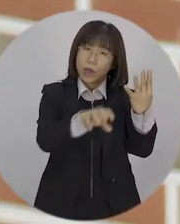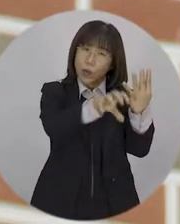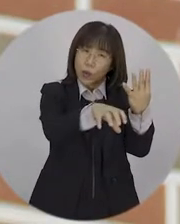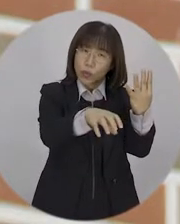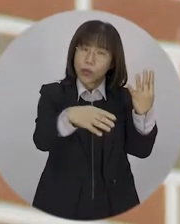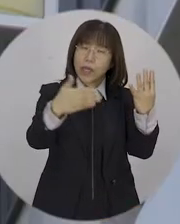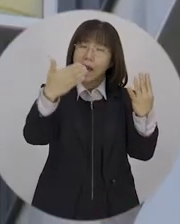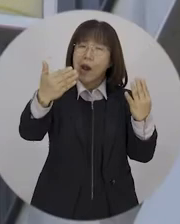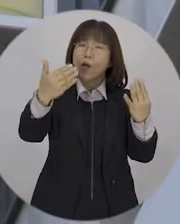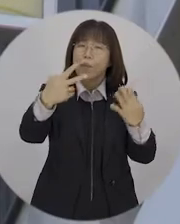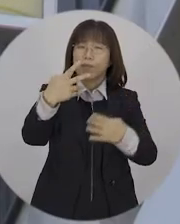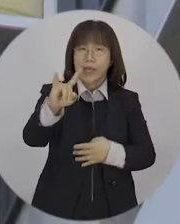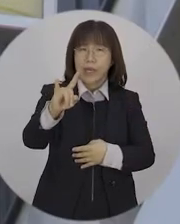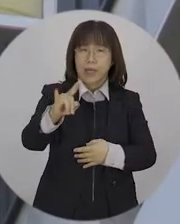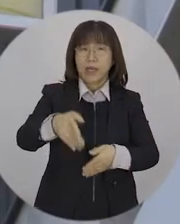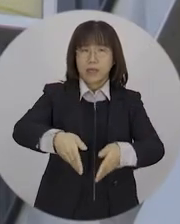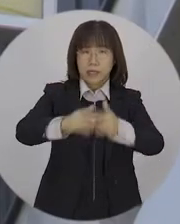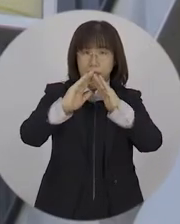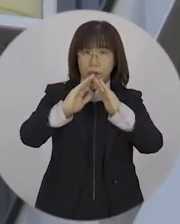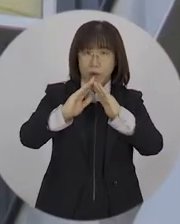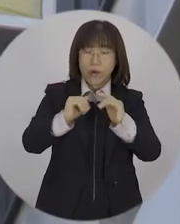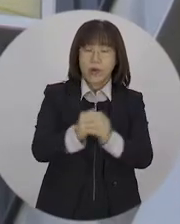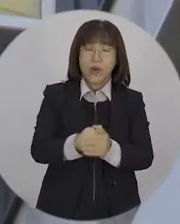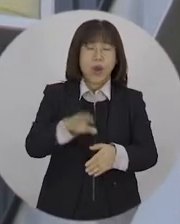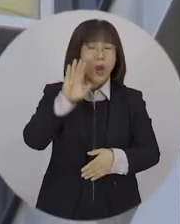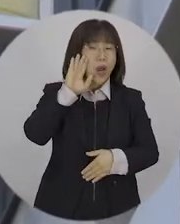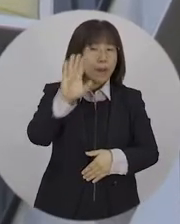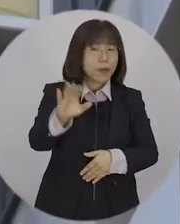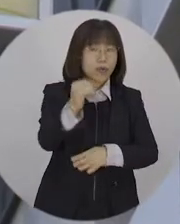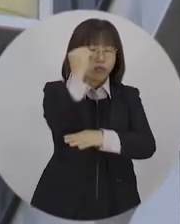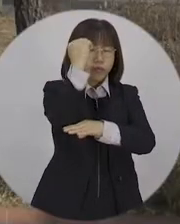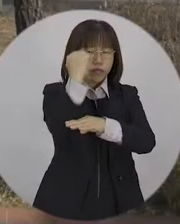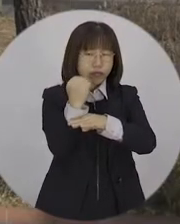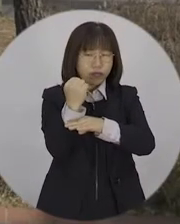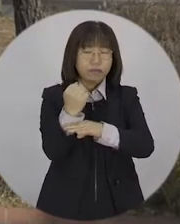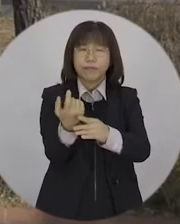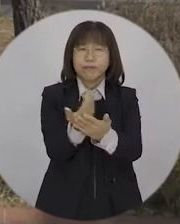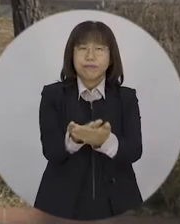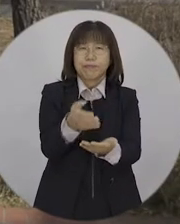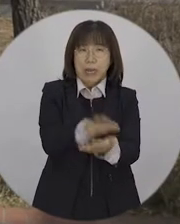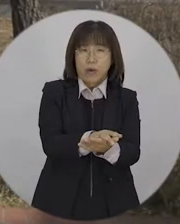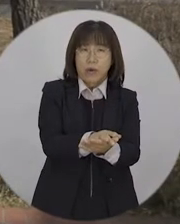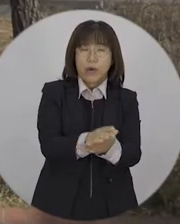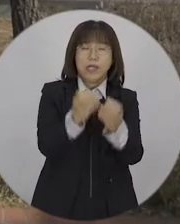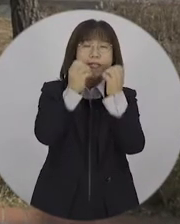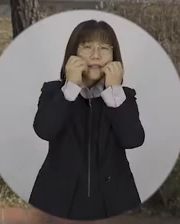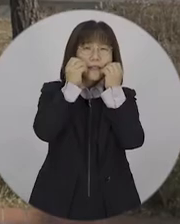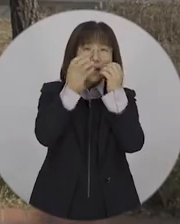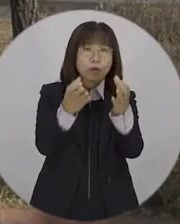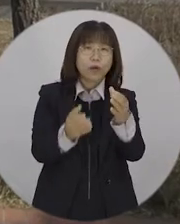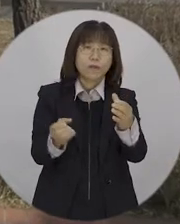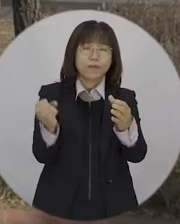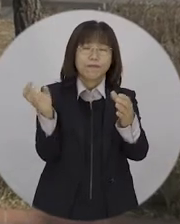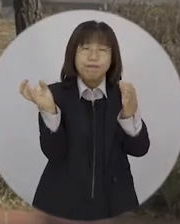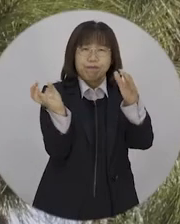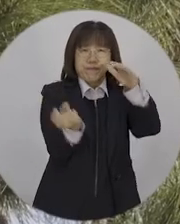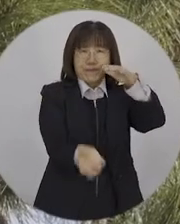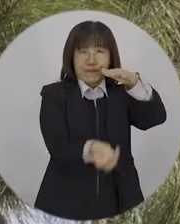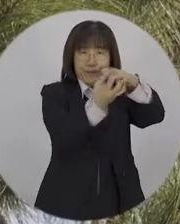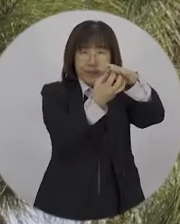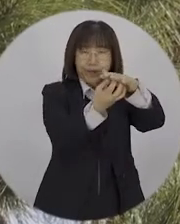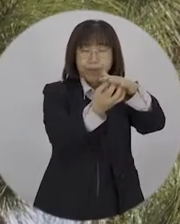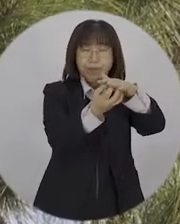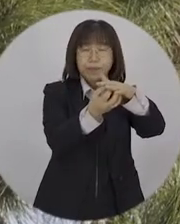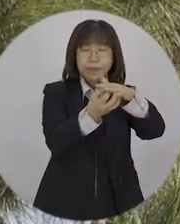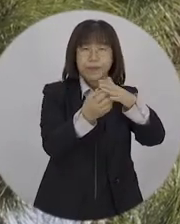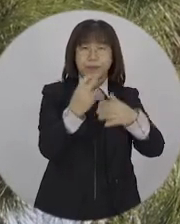신규 설치합니다. 또 노후 저화질 카메라 10대를 교체해 각종 범죄 및 사고 발생 시 효과적으로